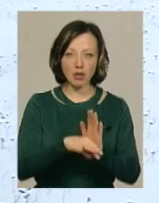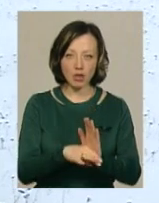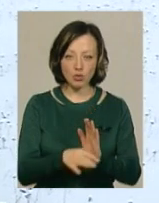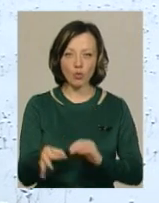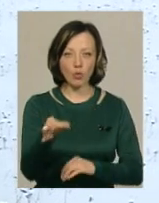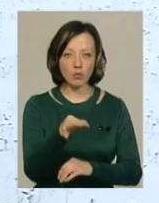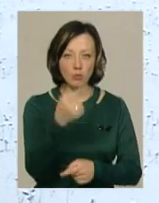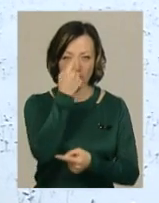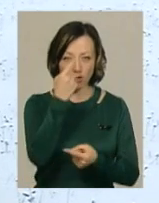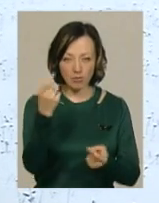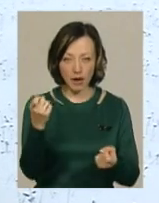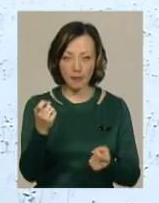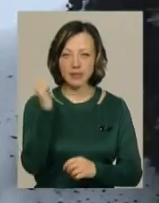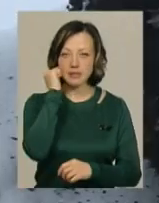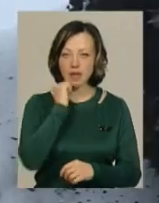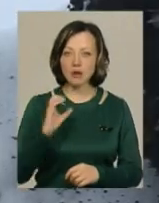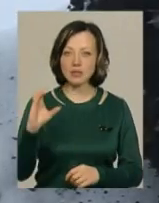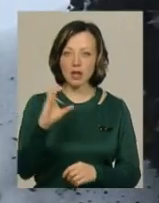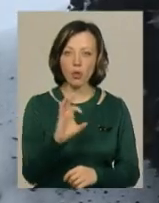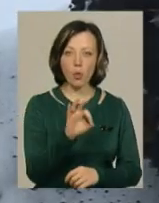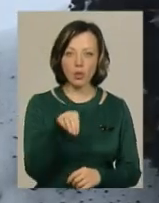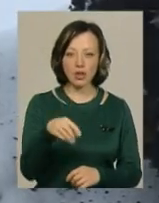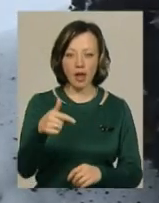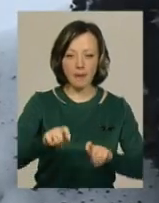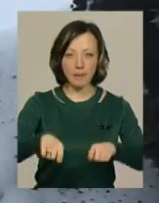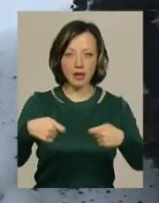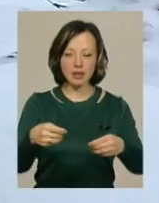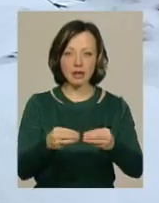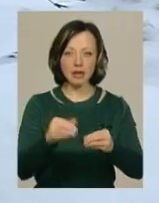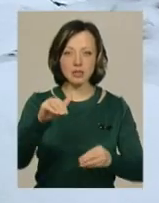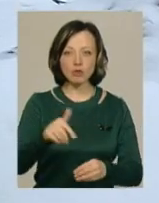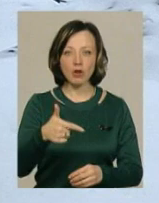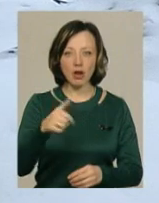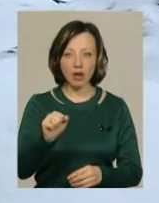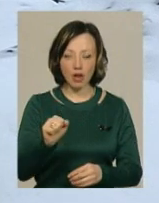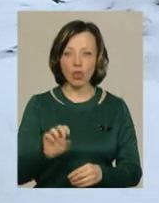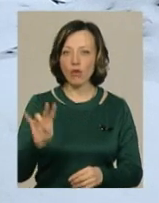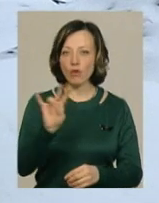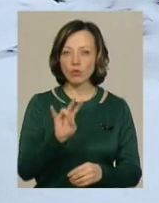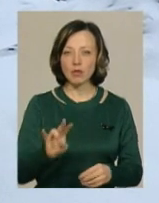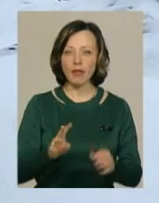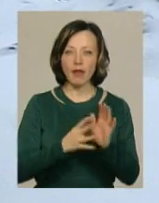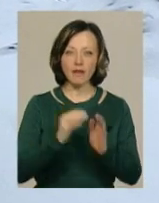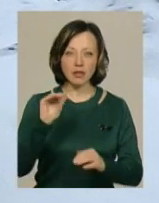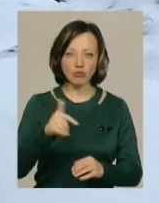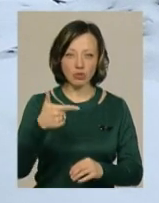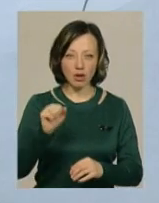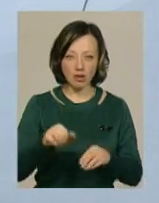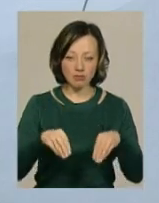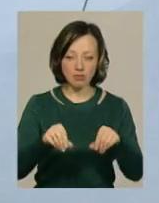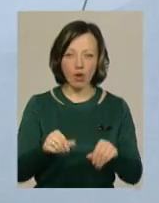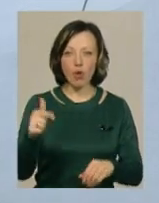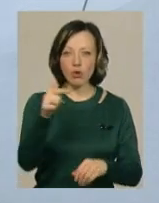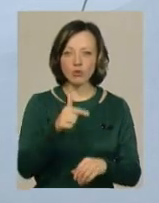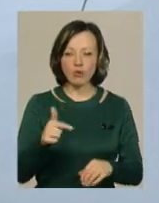Василенко повідомляє, Старосинявській об'єднаній громаді перейде понад 10 тисяч гектарів, Новоушицькій – майже 9 тисяч, Городоцькій –